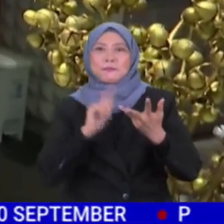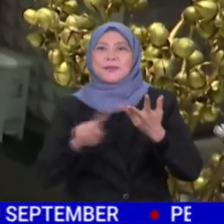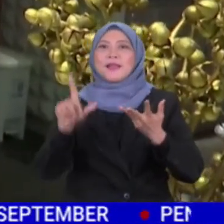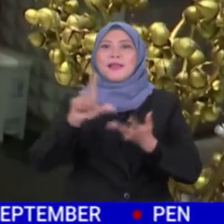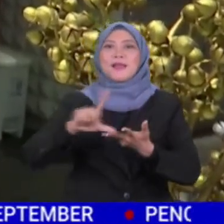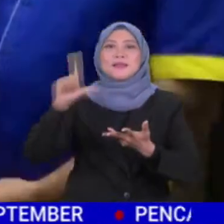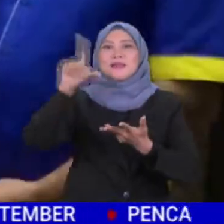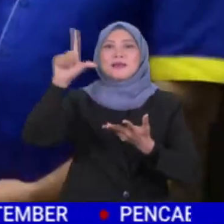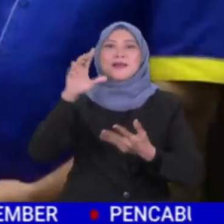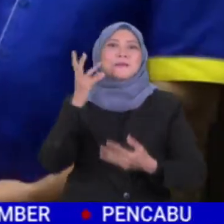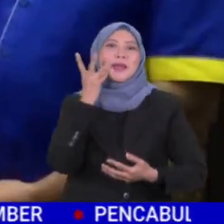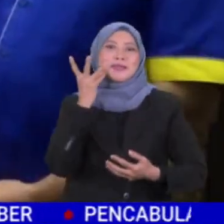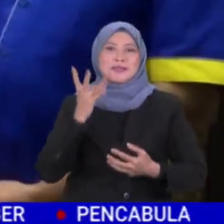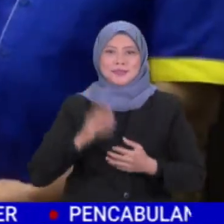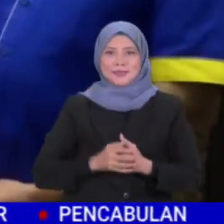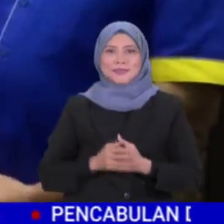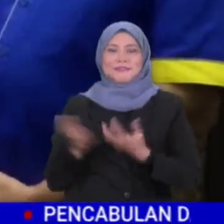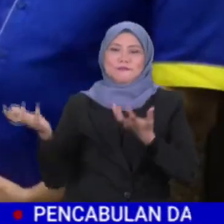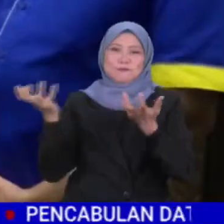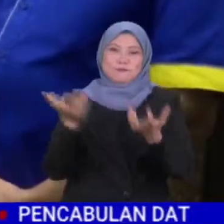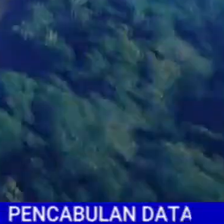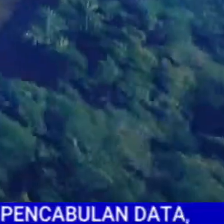laksa beras.